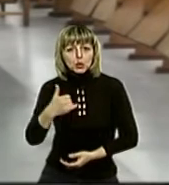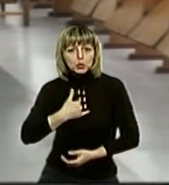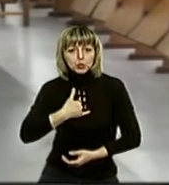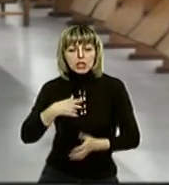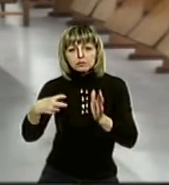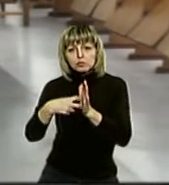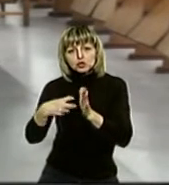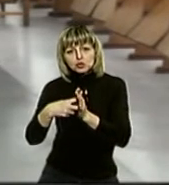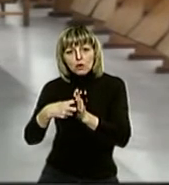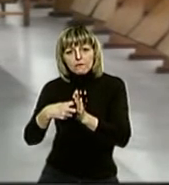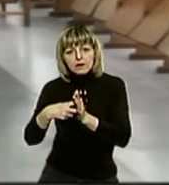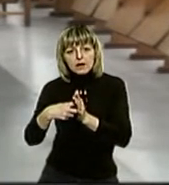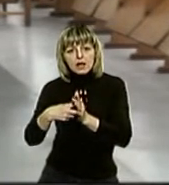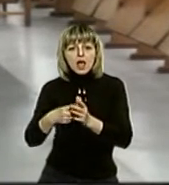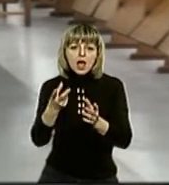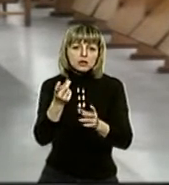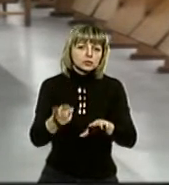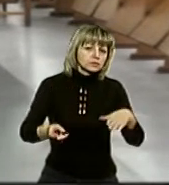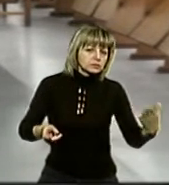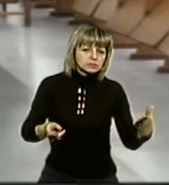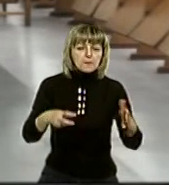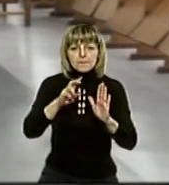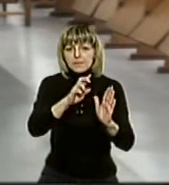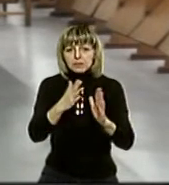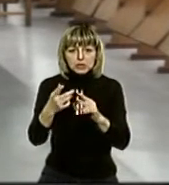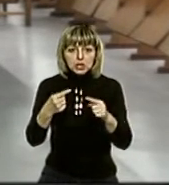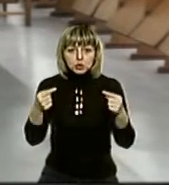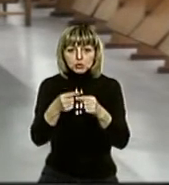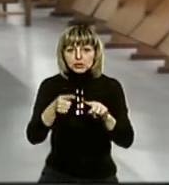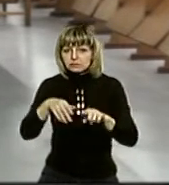поштове відділення, а з другої сторони бібліотека. Тобто чітко над цими